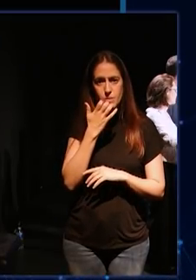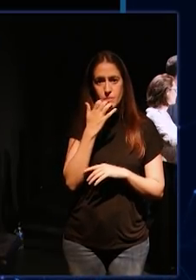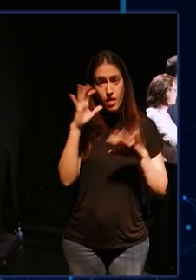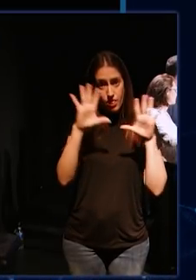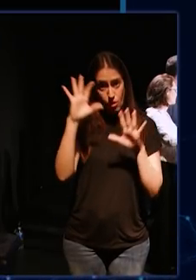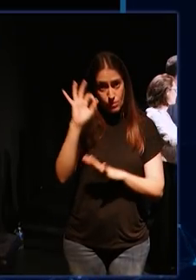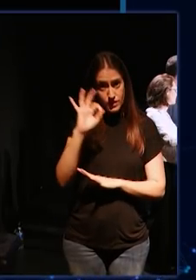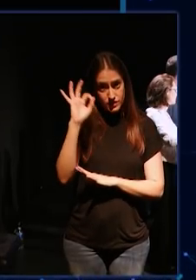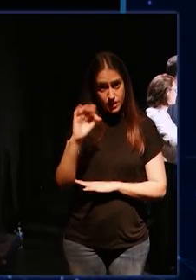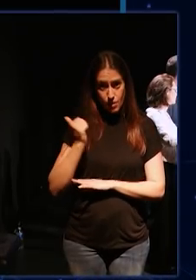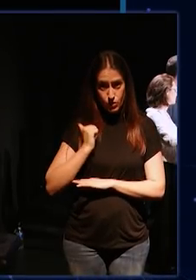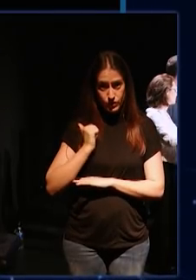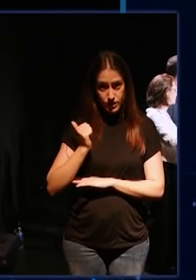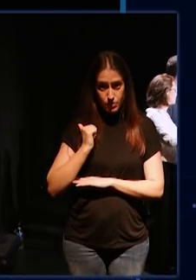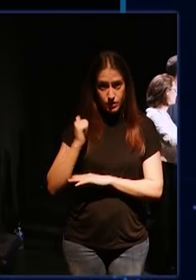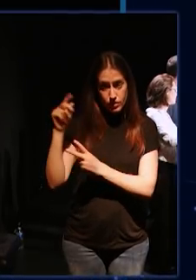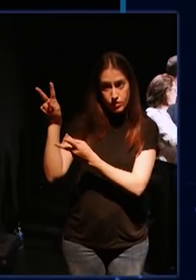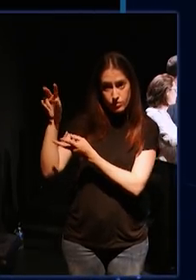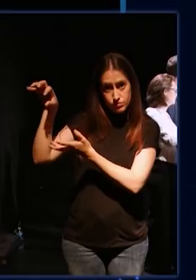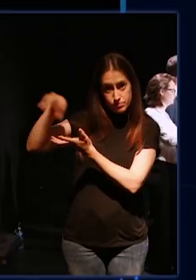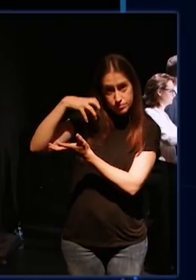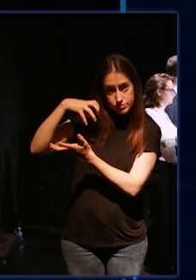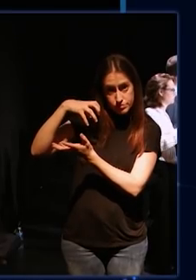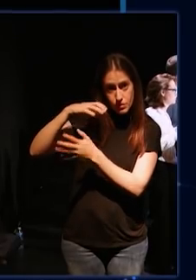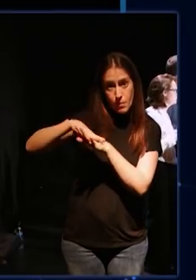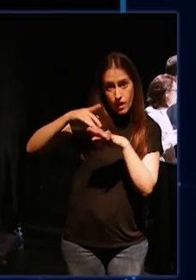d'aprofitament que rep l'Ajuntament en desenvolupament